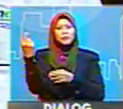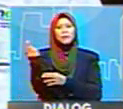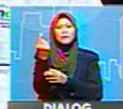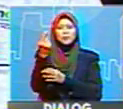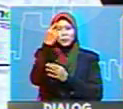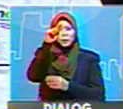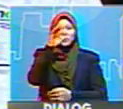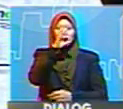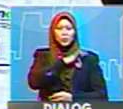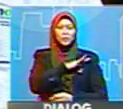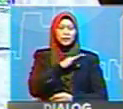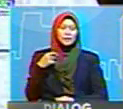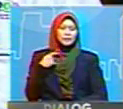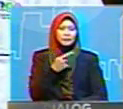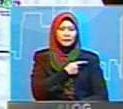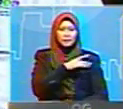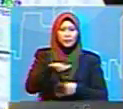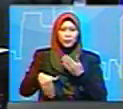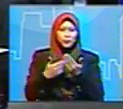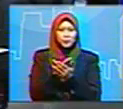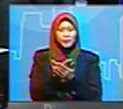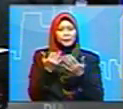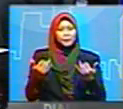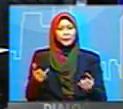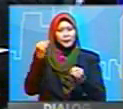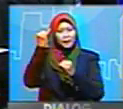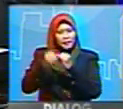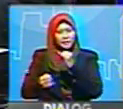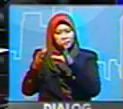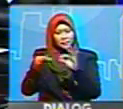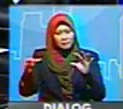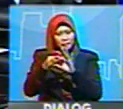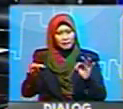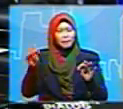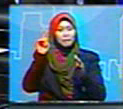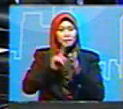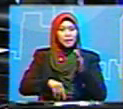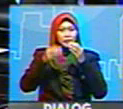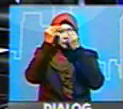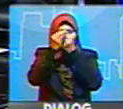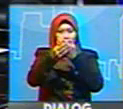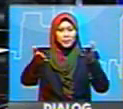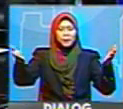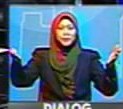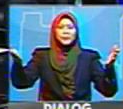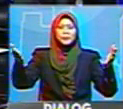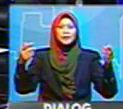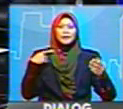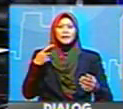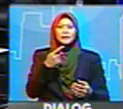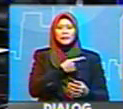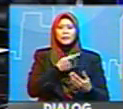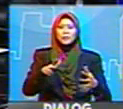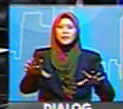menguntungkan kita semua dan pengakhiran cerita apa yang telah pun diviralkan ini kita telah pun